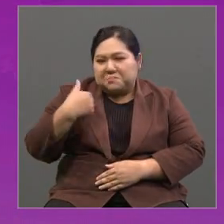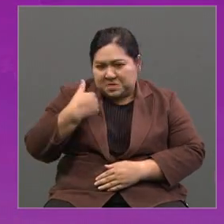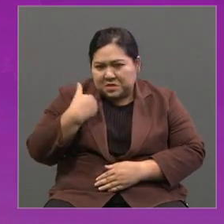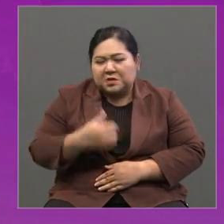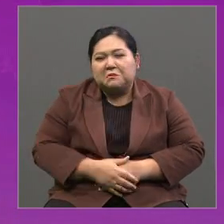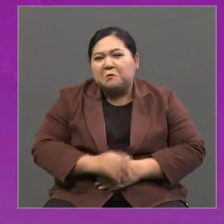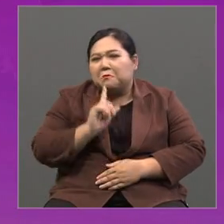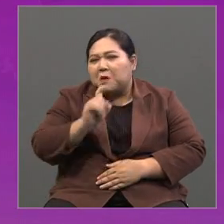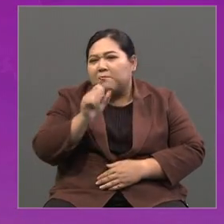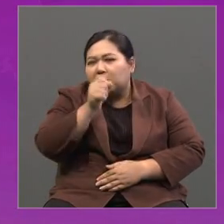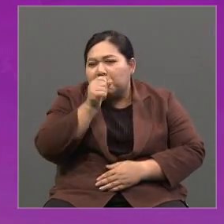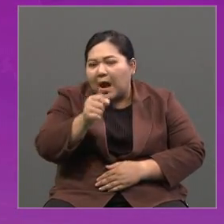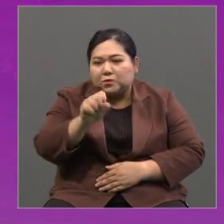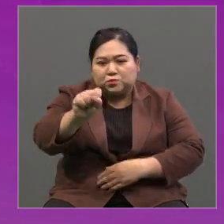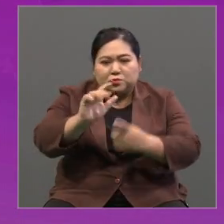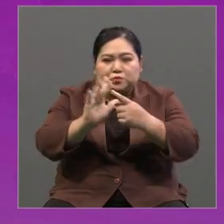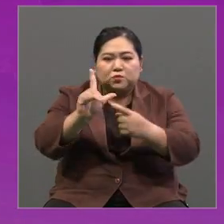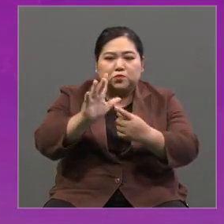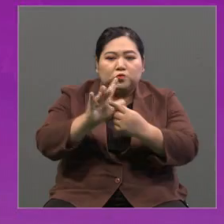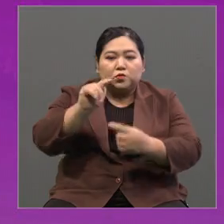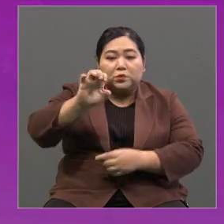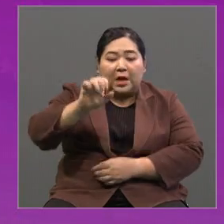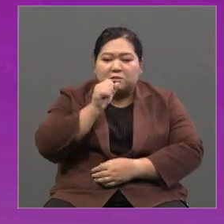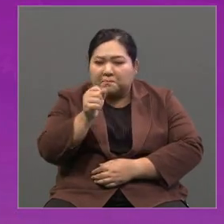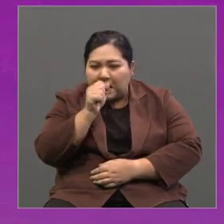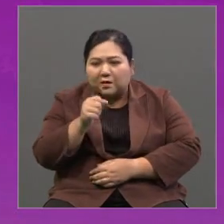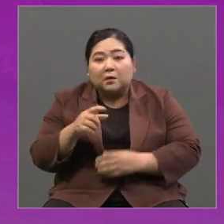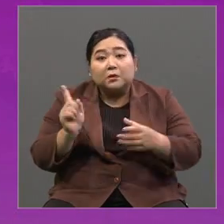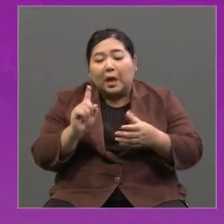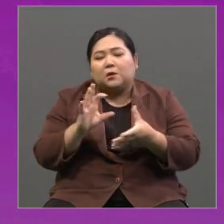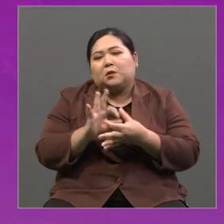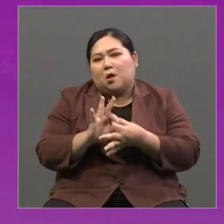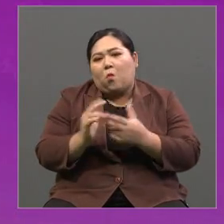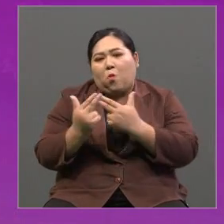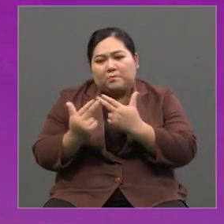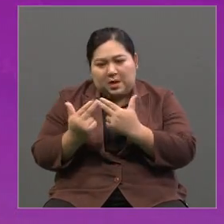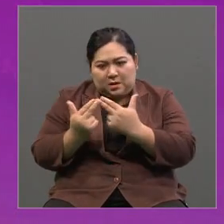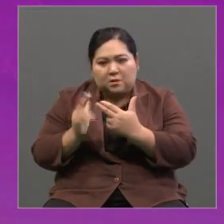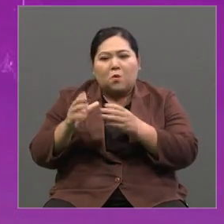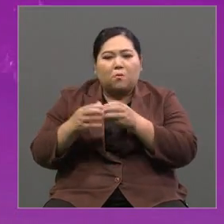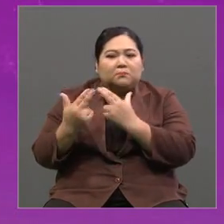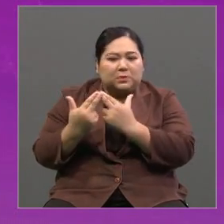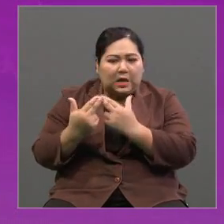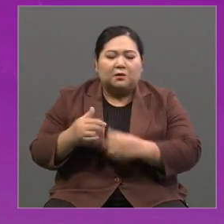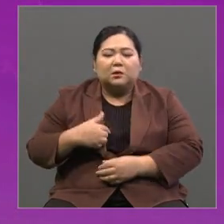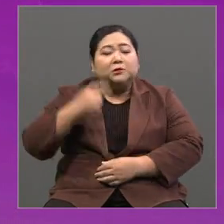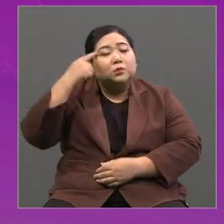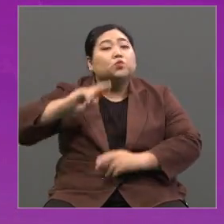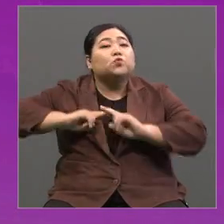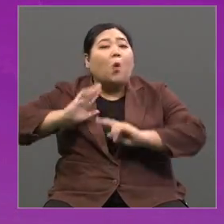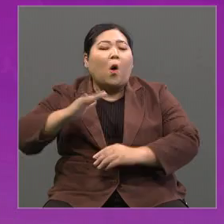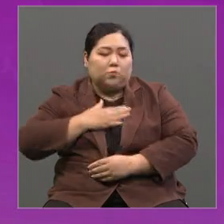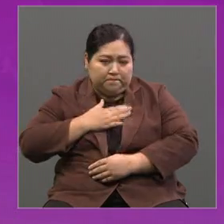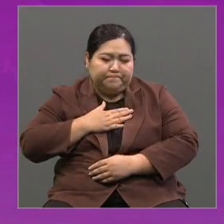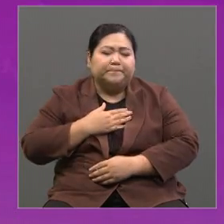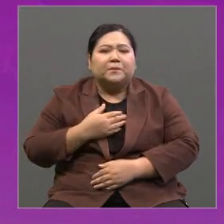การให้สัมภาษณ์ซึ่งอยู่ในรวมไทยสร้างชาติเนี่ยคุณสุชาติก็ยังบอกนะว่าคือในความเห็นส่วนตัวคุณสุชาติคือ